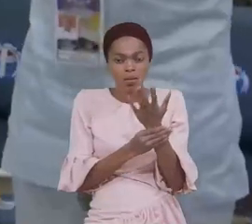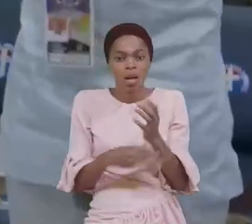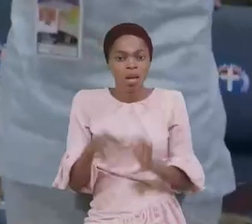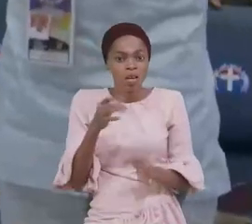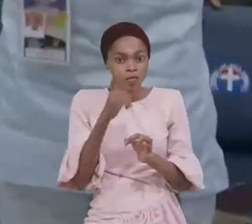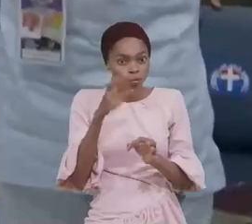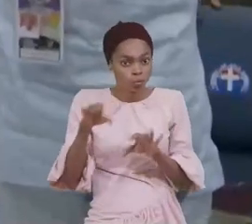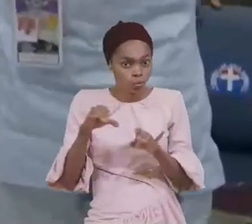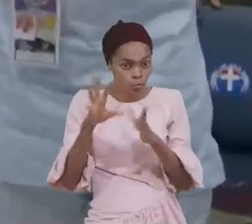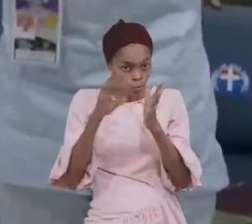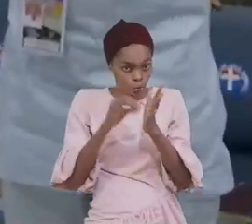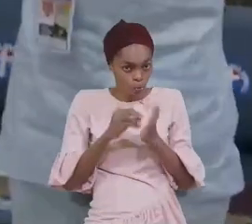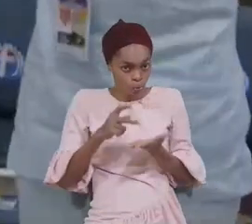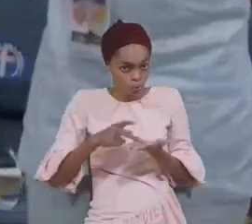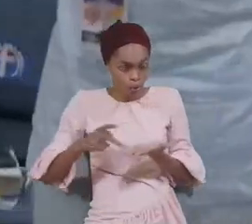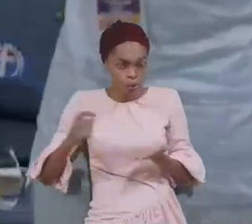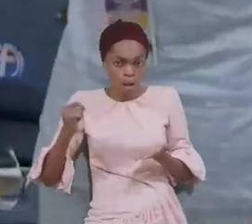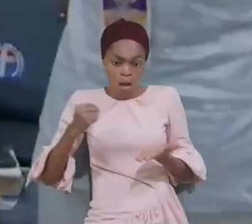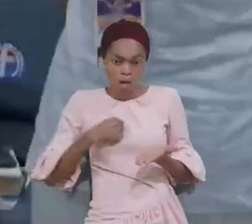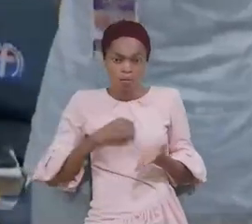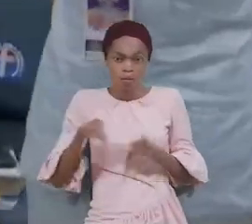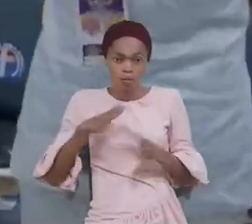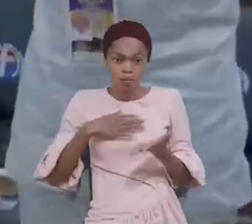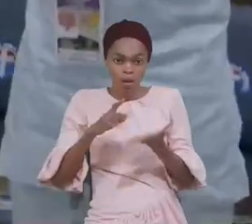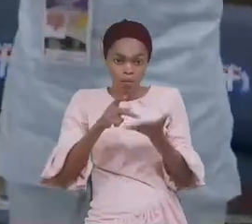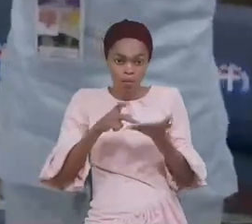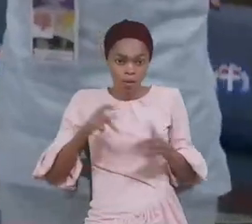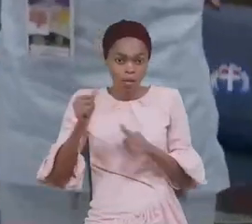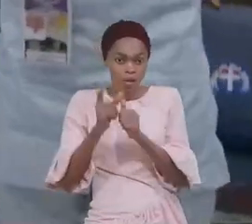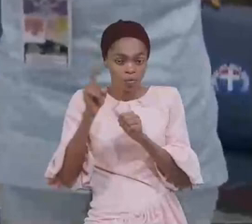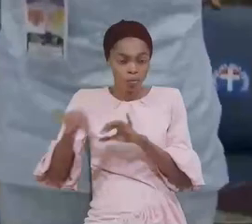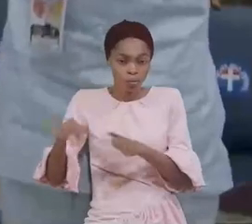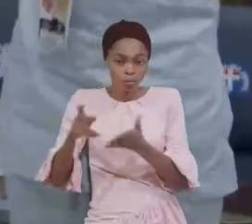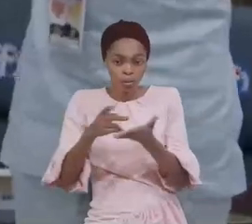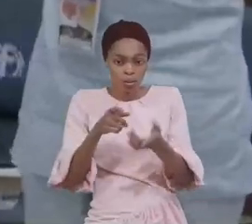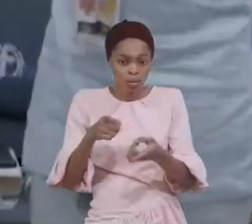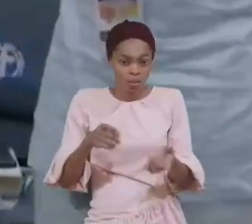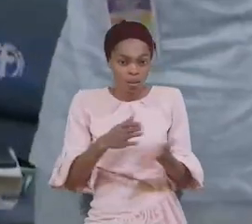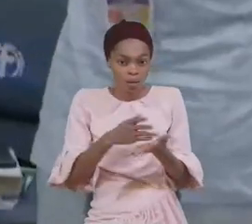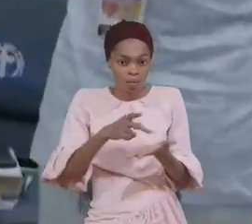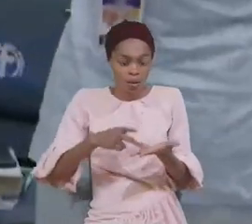Si vous allez jouer votre rôle, je joue mon rôle, chacun joue son rôle.